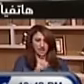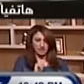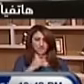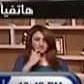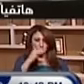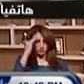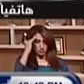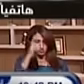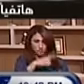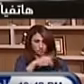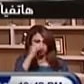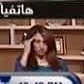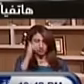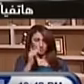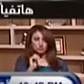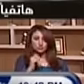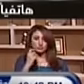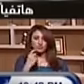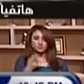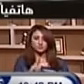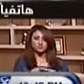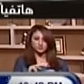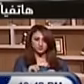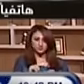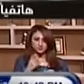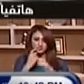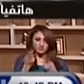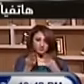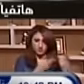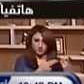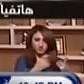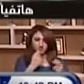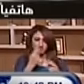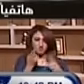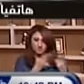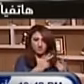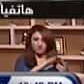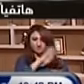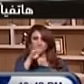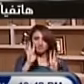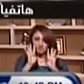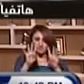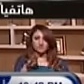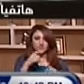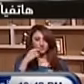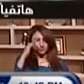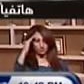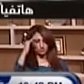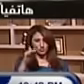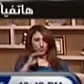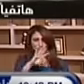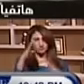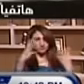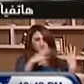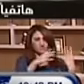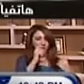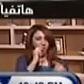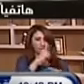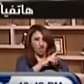هذا الـ يعني هذه الاطلاله بمصطفى على الشعب المصري. لا شكر على واجب يا سياده الوزير، ربنا